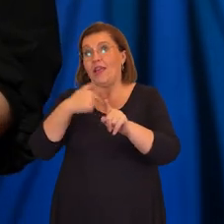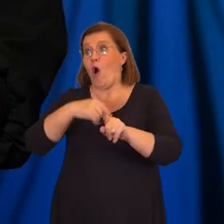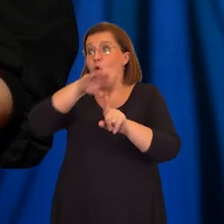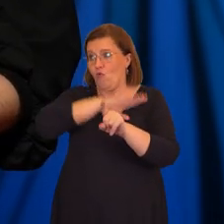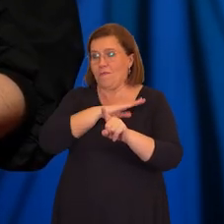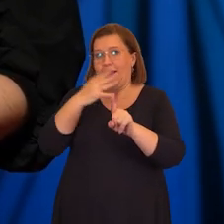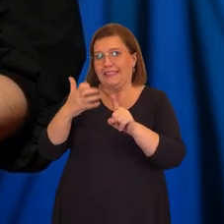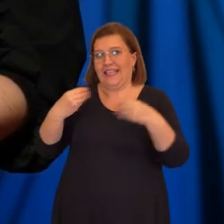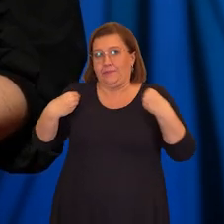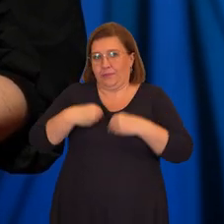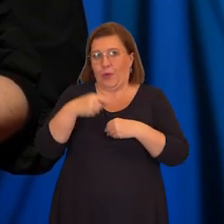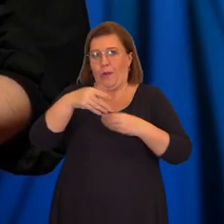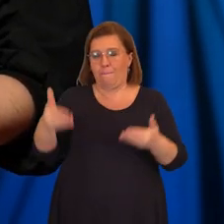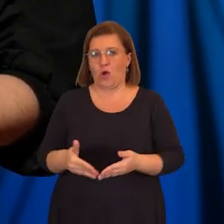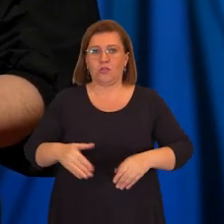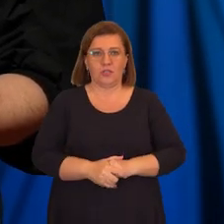podczas mojego pogrzebu.